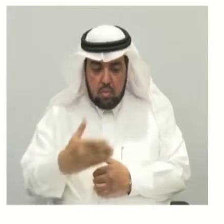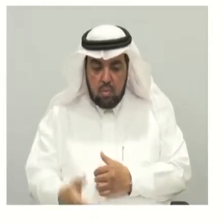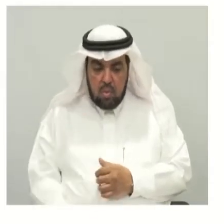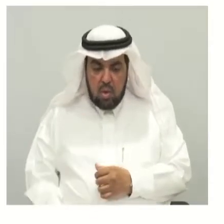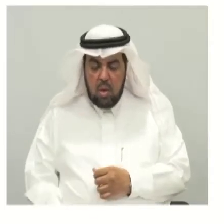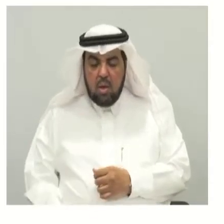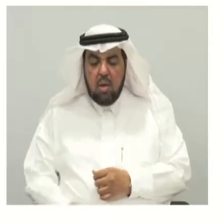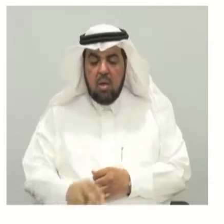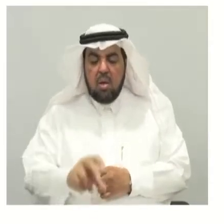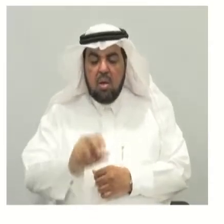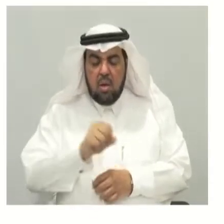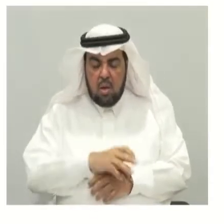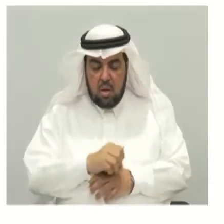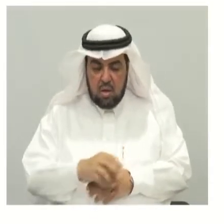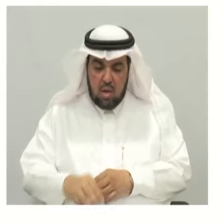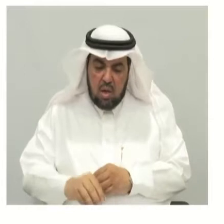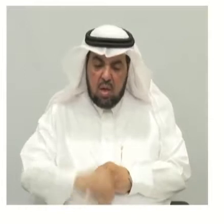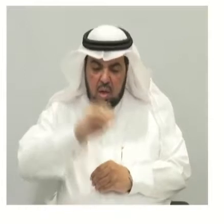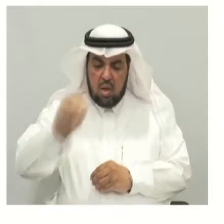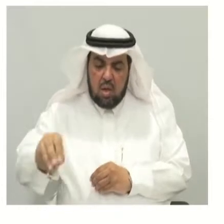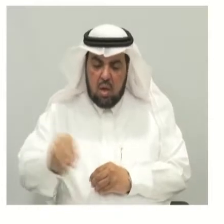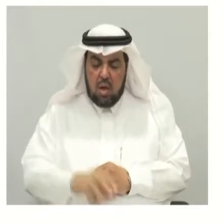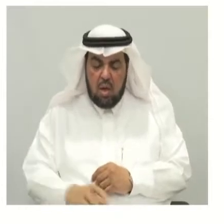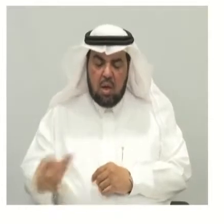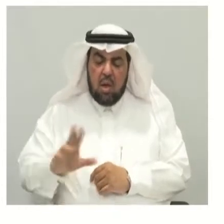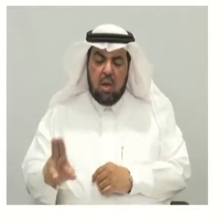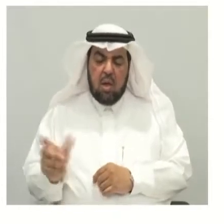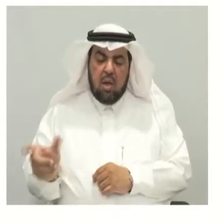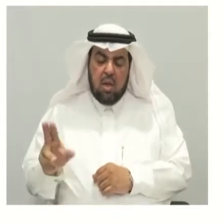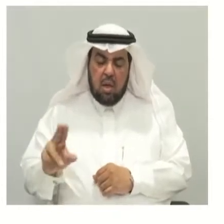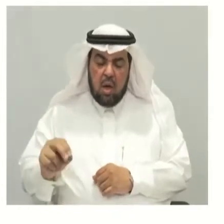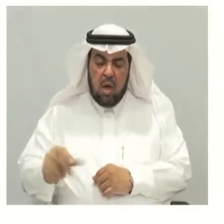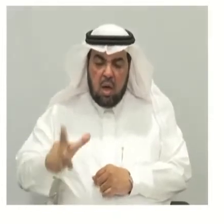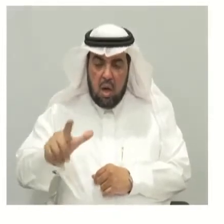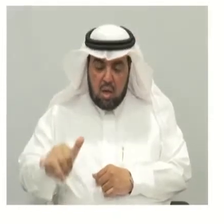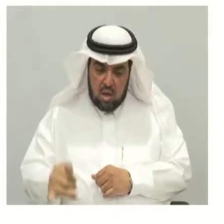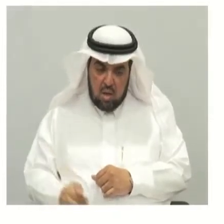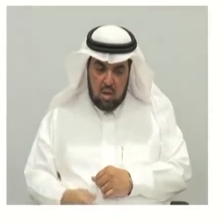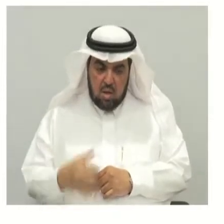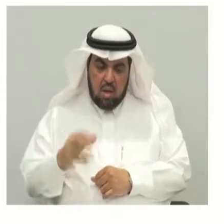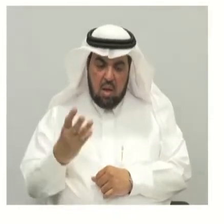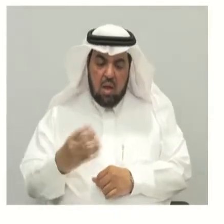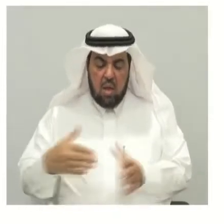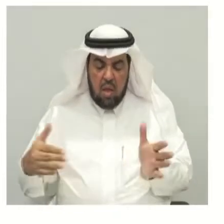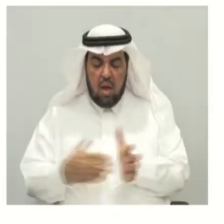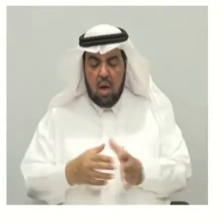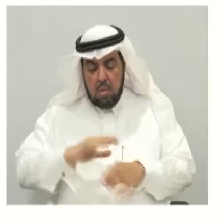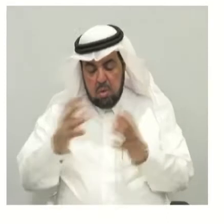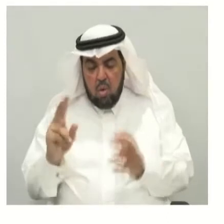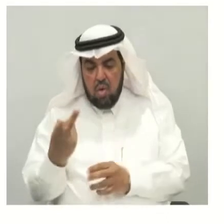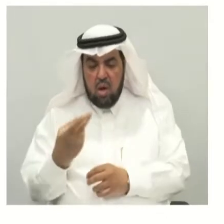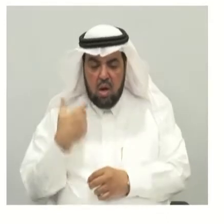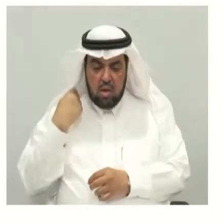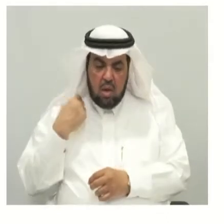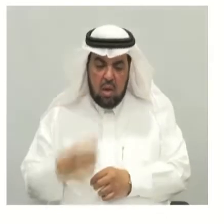أخذنا عناصر انتقالية، قلنا من المجموعة كم؟ من المجموعة الثالثة إلى المجموعة الثانية عشر عناصر ماذا؟